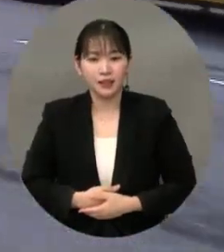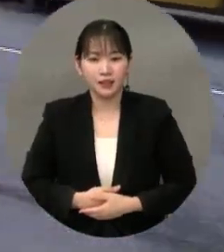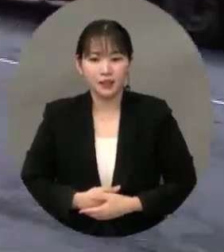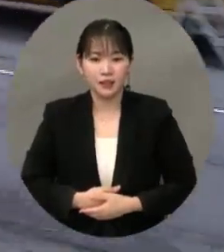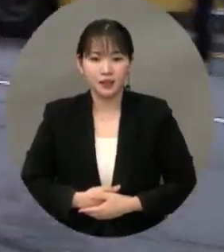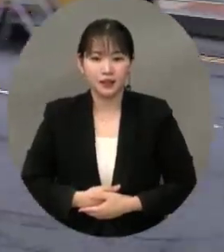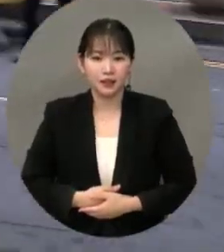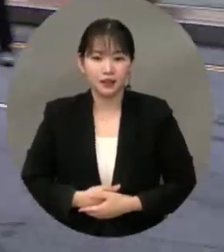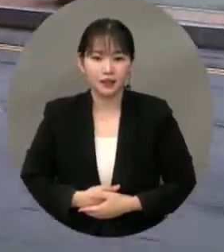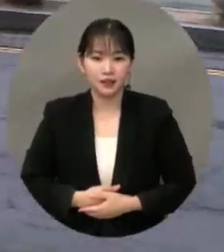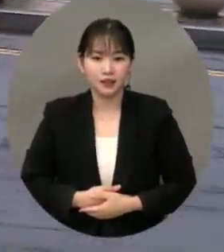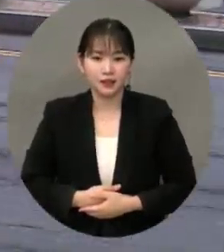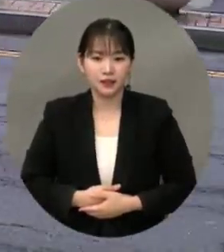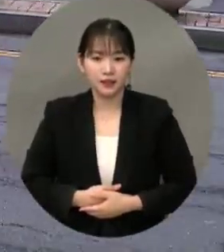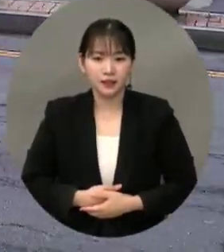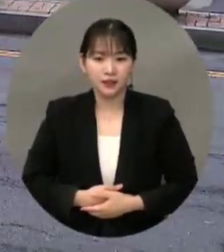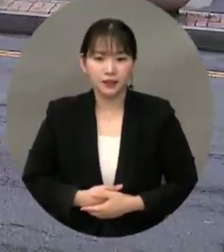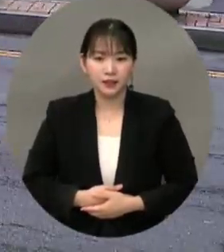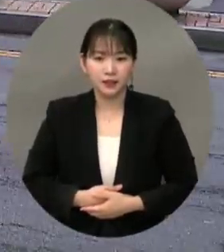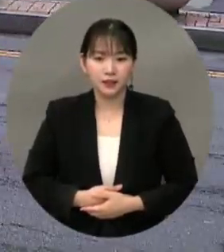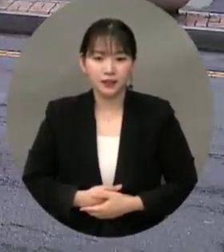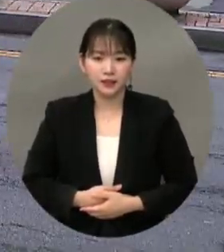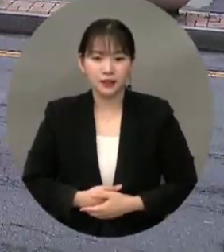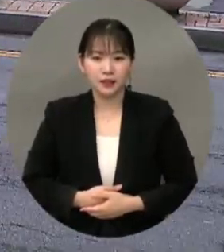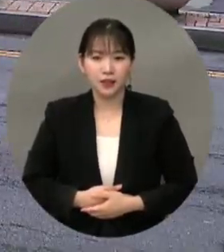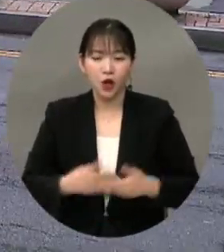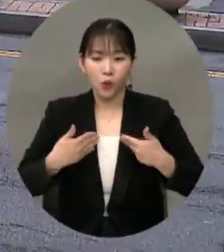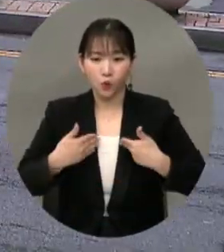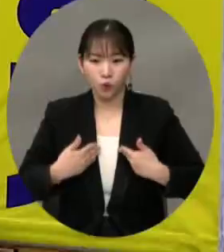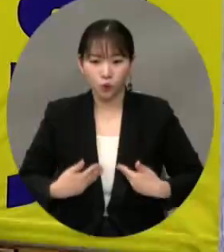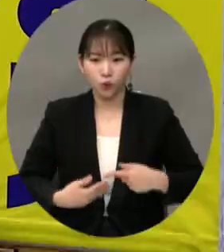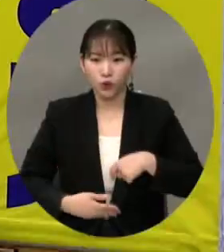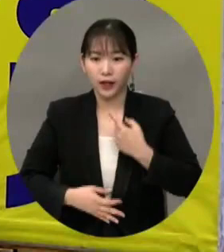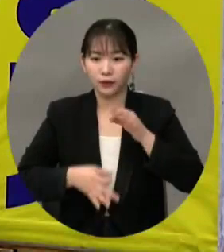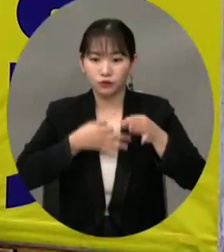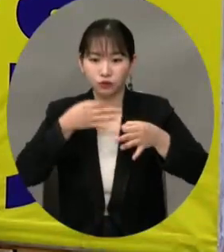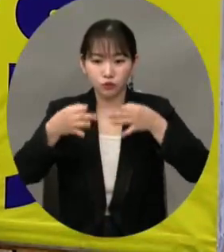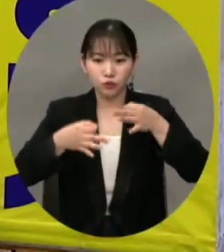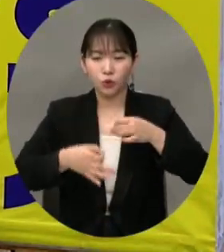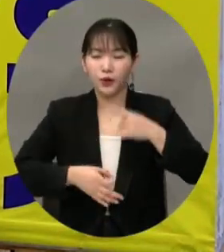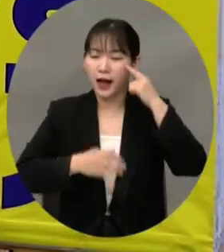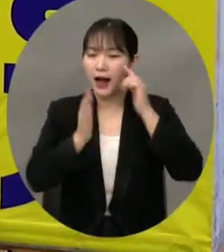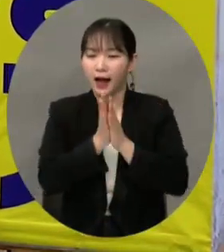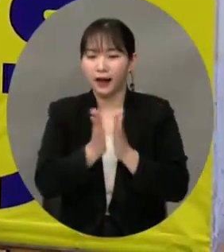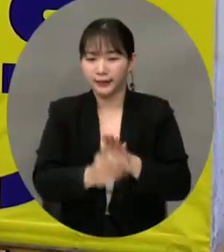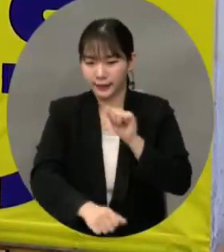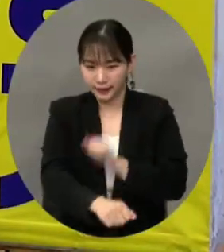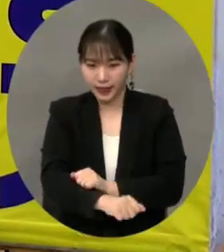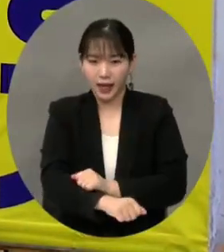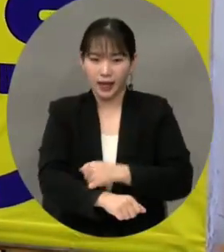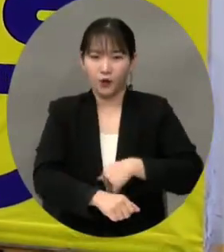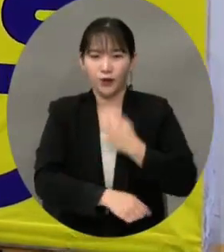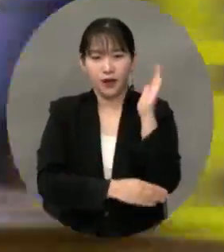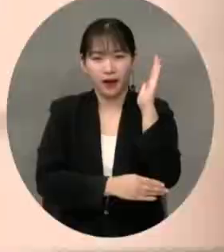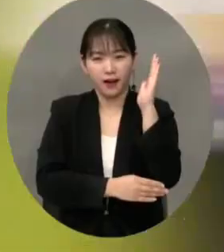교육부 장관이 심의해서. 고요 속의 외침. 혼자서도 잘하는 독백형.